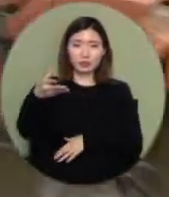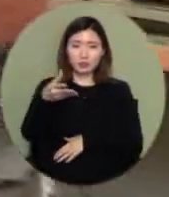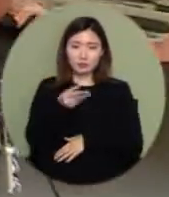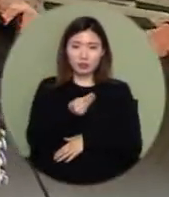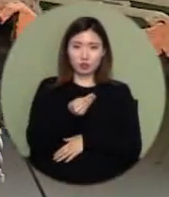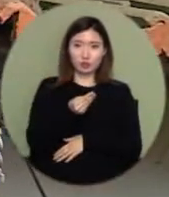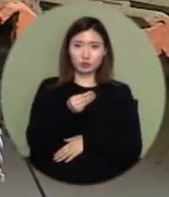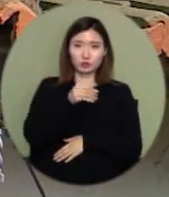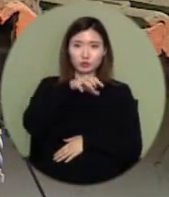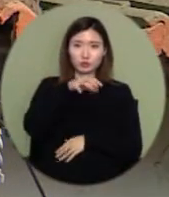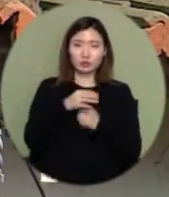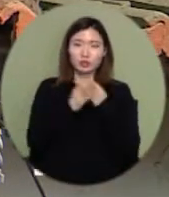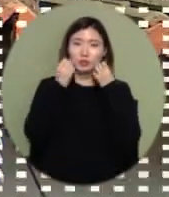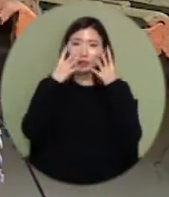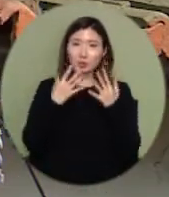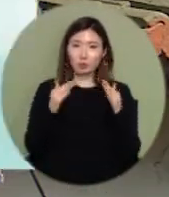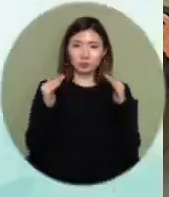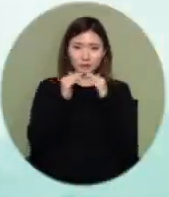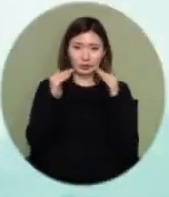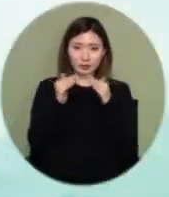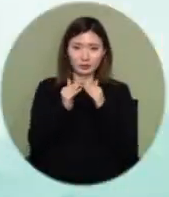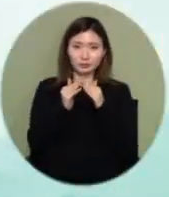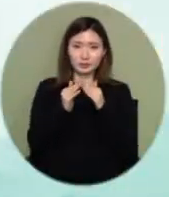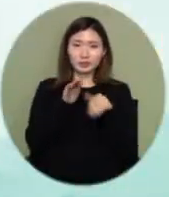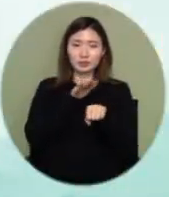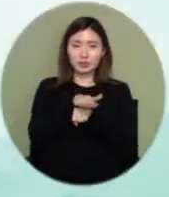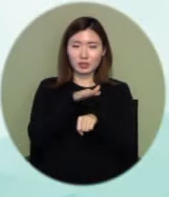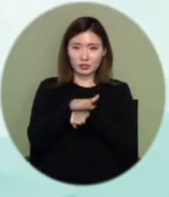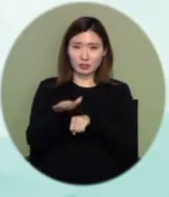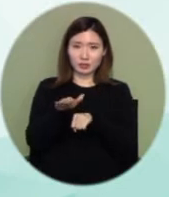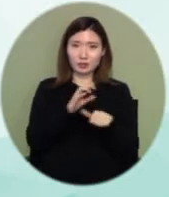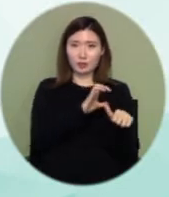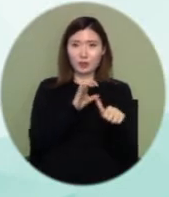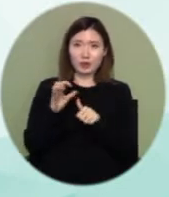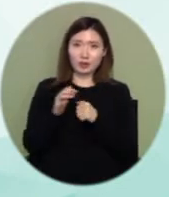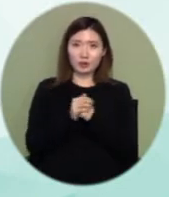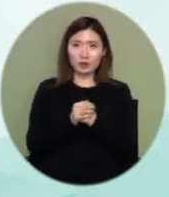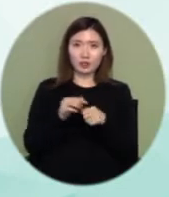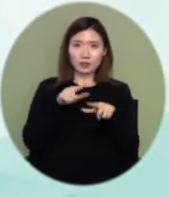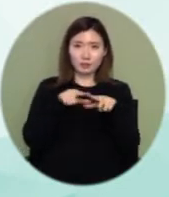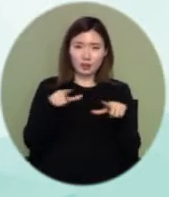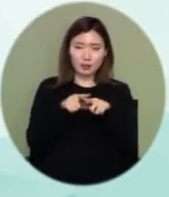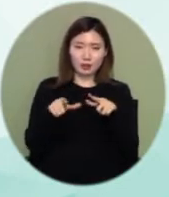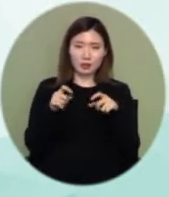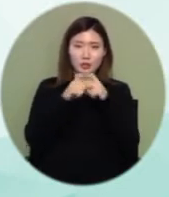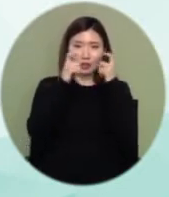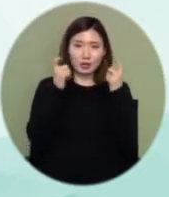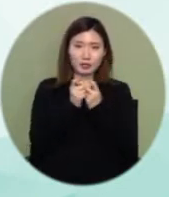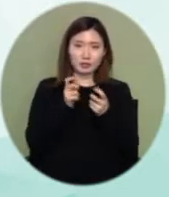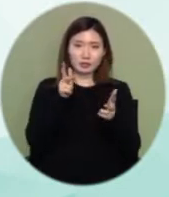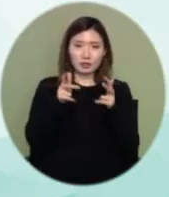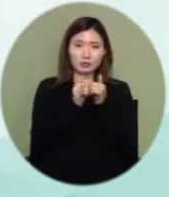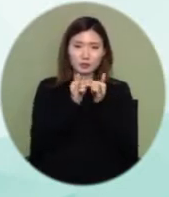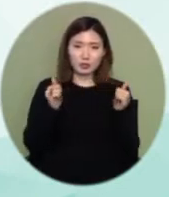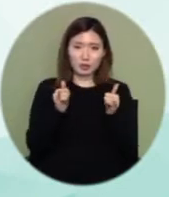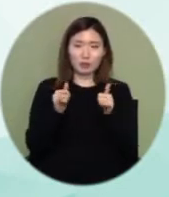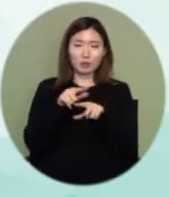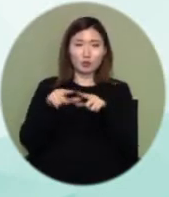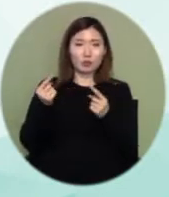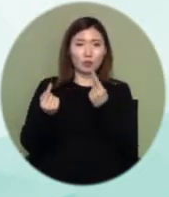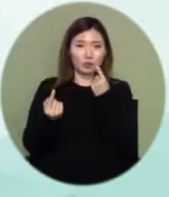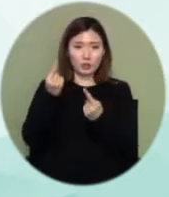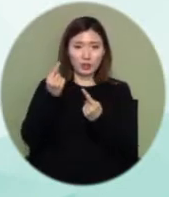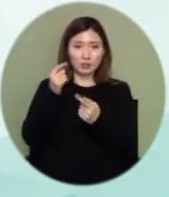접목하는 방안이 추진됩니다 조합에서 일반 분양 물량을 민간 임대사업자 에게 시세보다 저렴하게